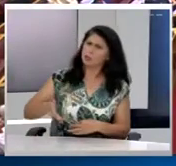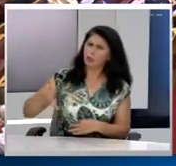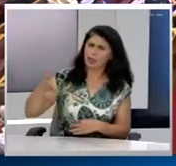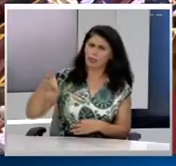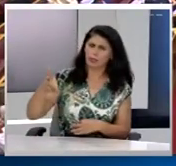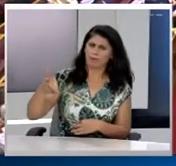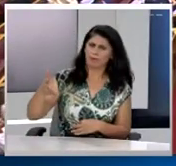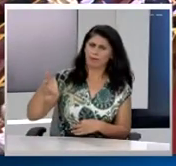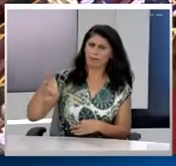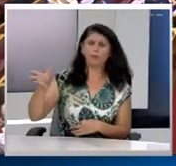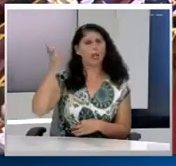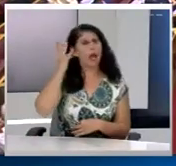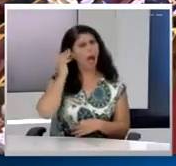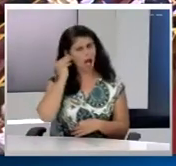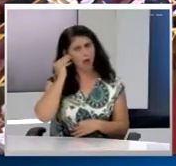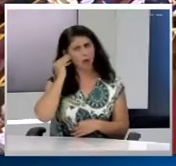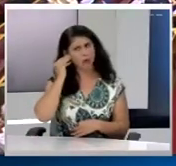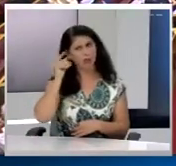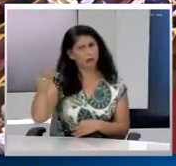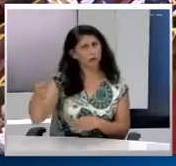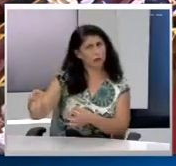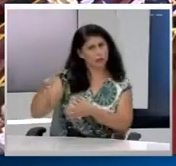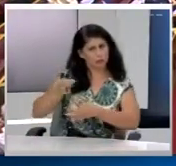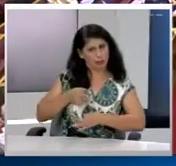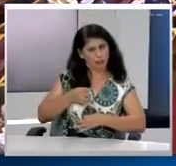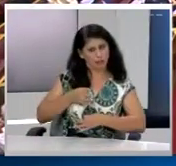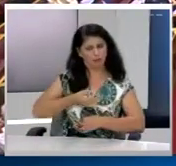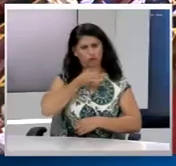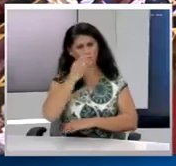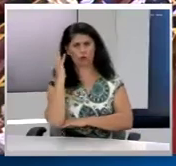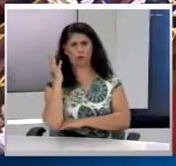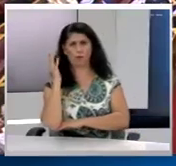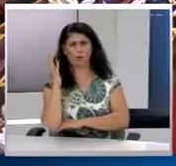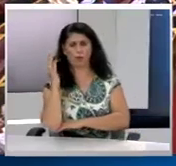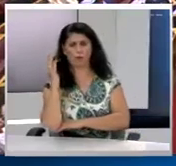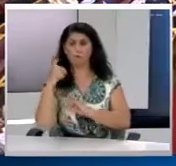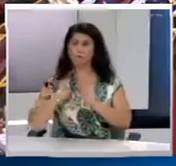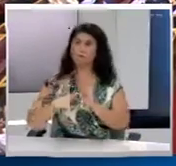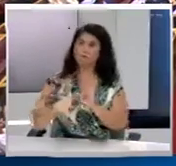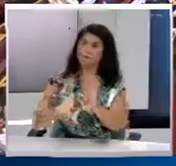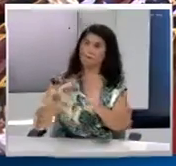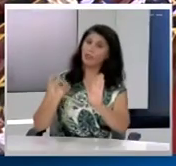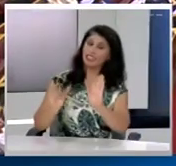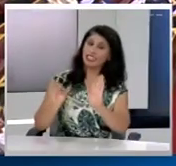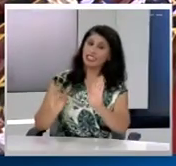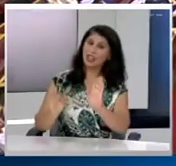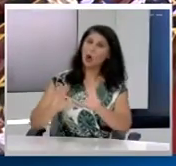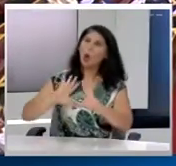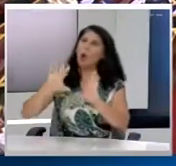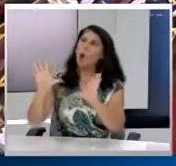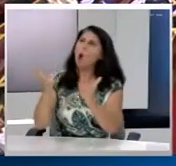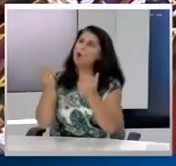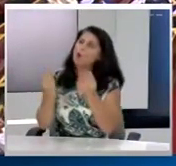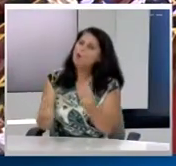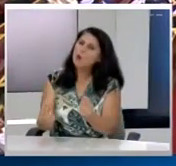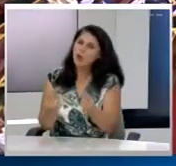άκουσα την τοποθέτησή σας, την ομιλία σας. Παρουσιάσατε βεβαίως με όσο καλύτερο